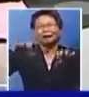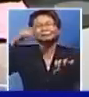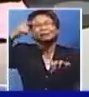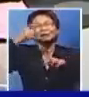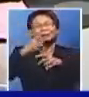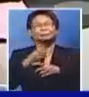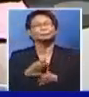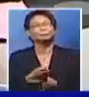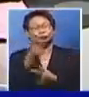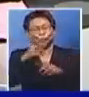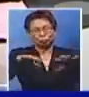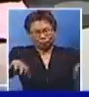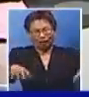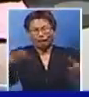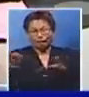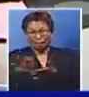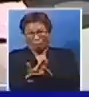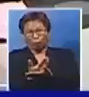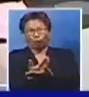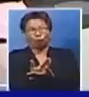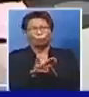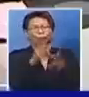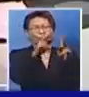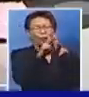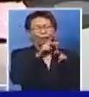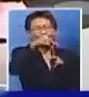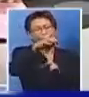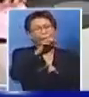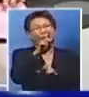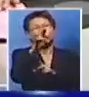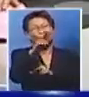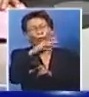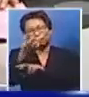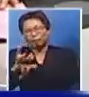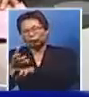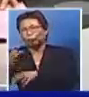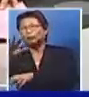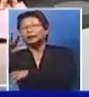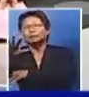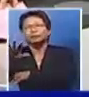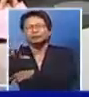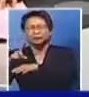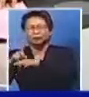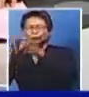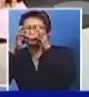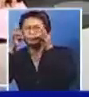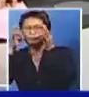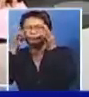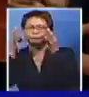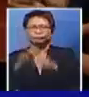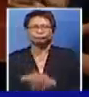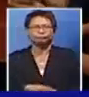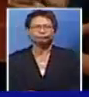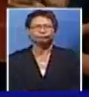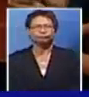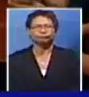rabies. Dua kawasan terbabit ialah Kampung Entubuh di Tebedu dan Batu 5 Jalan Semerbak di Kuching.